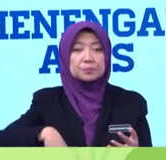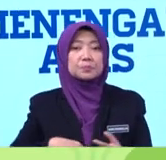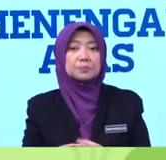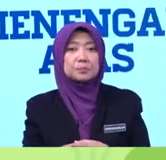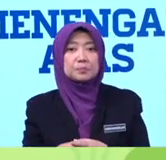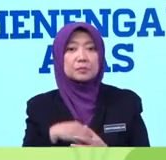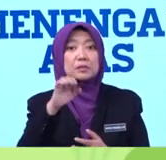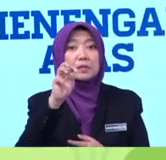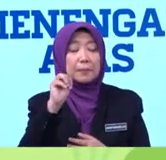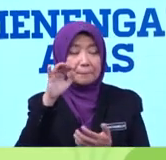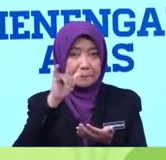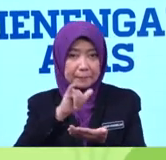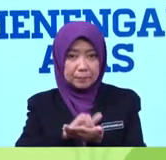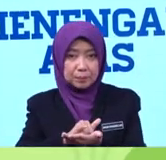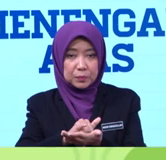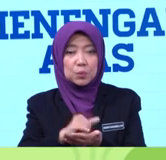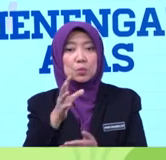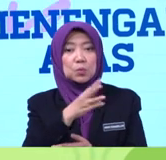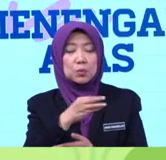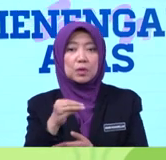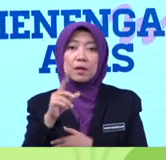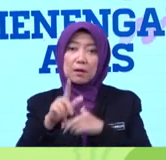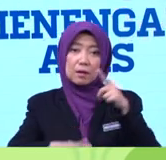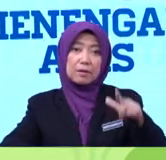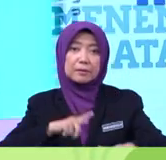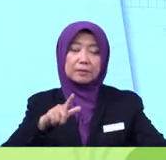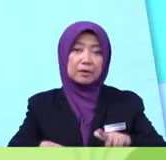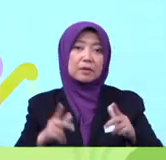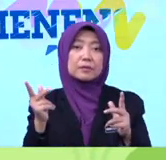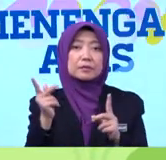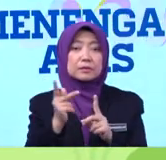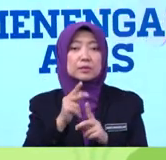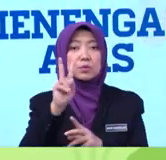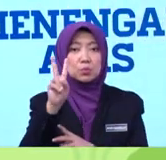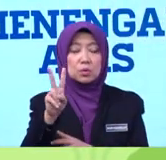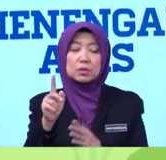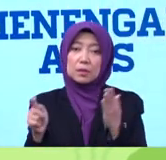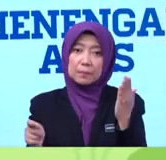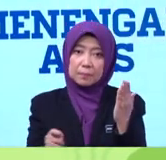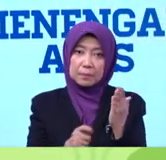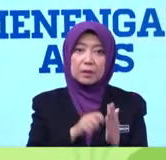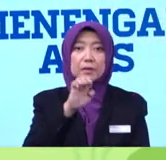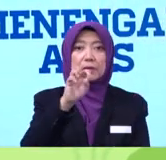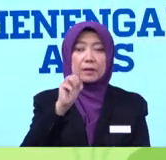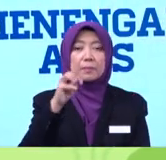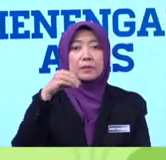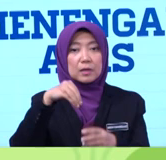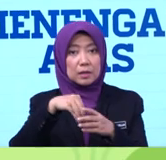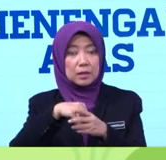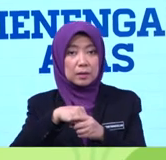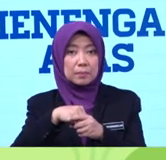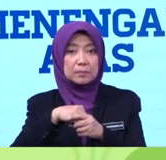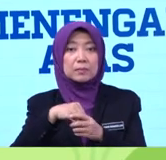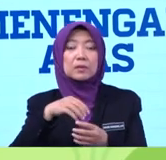Im bokashi Itu dan yang kedua tambah urutan Im ke dalam campuran tadi